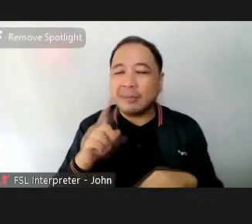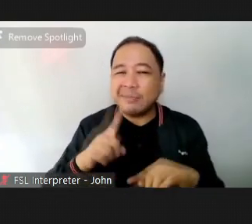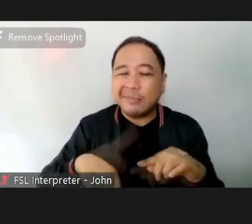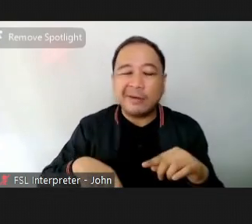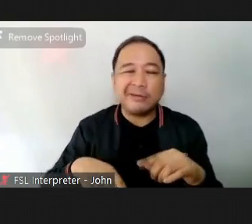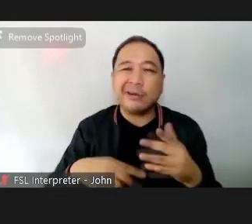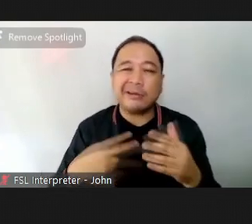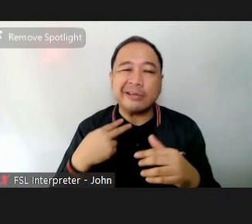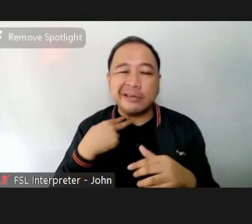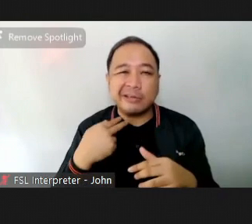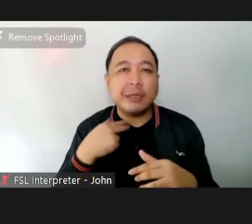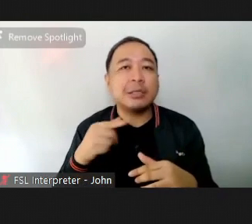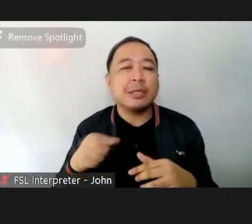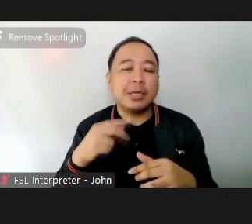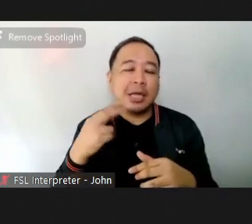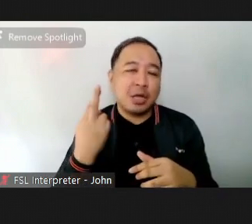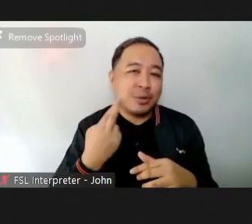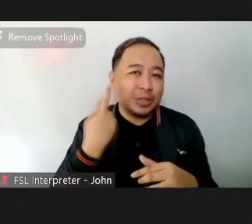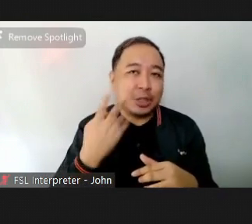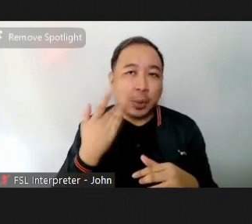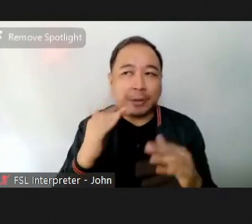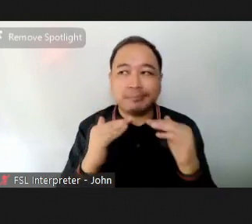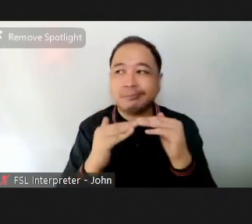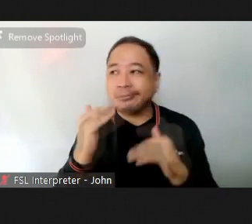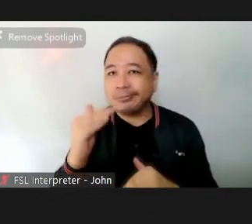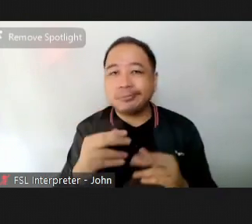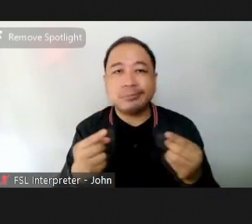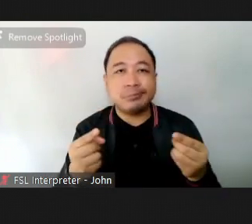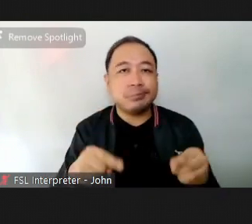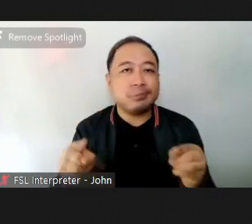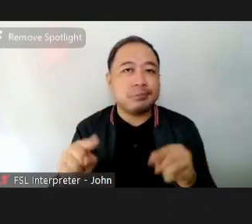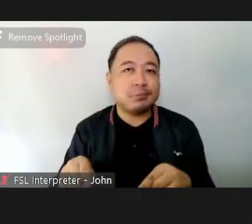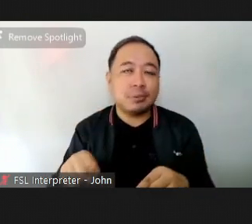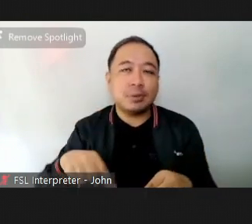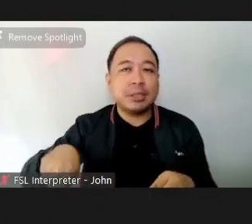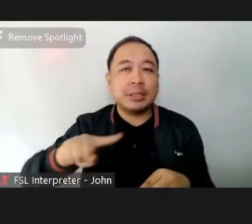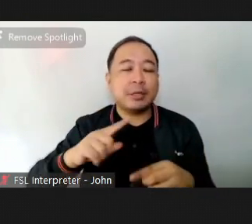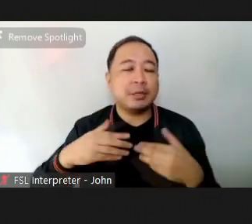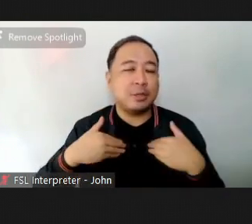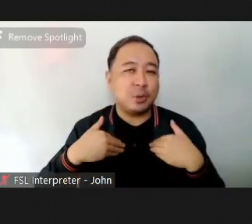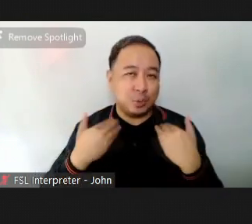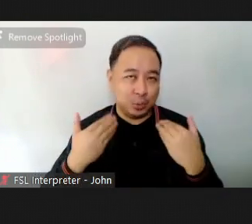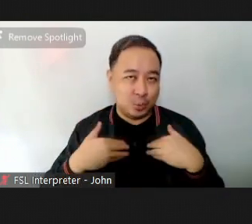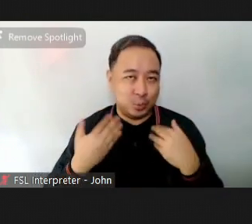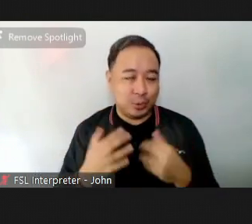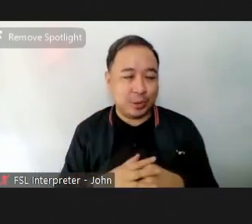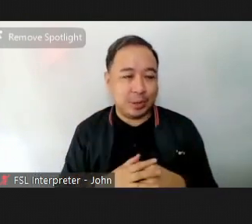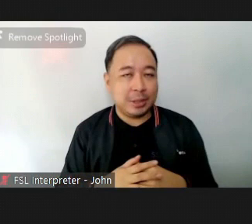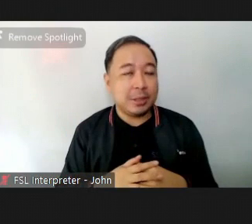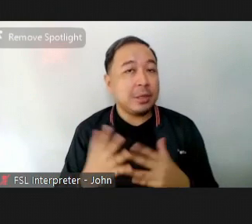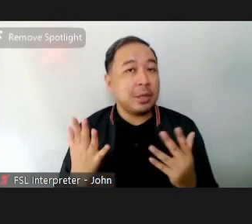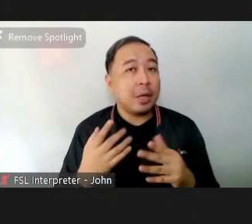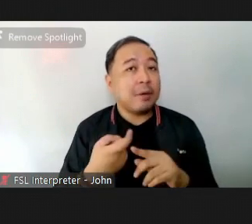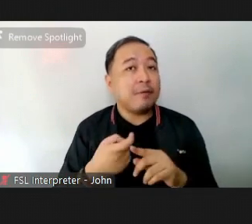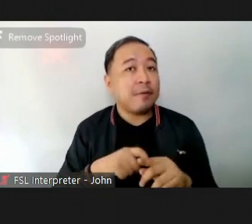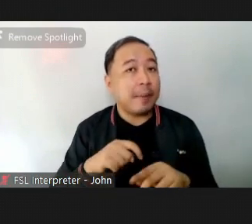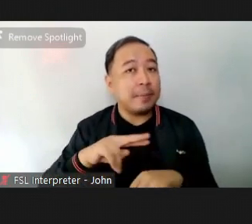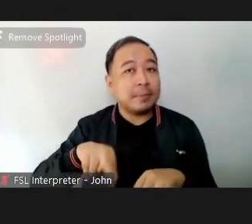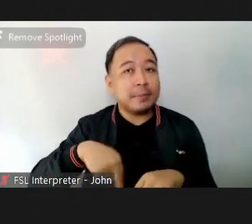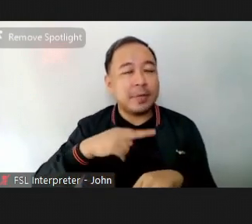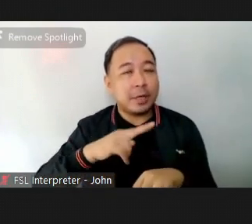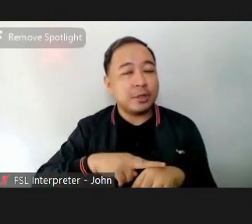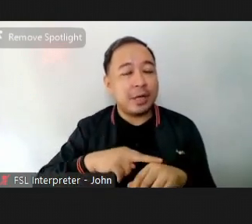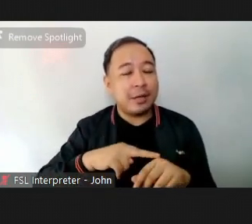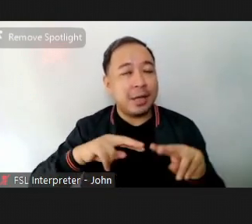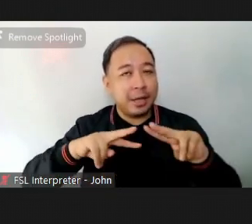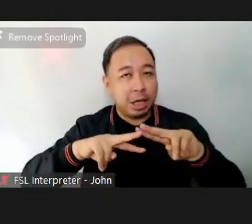pinakamalaking dahilan ng injustices na nangyayari sa ating mga kabataan. Ito ay hango mula sa National Study